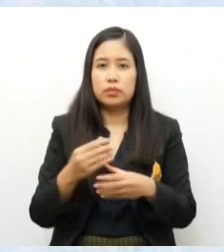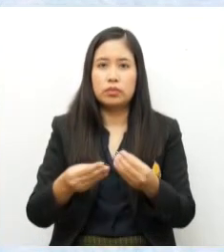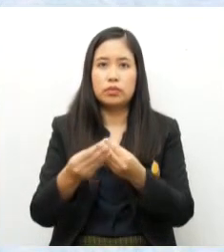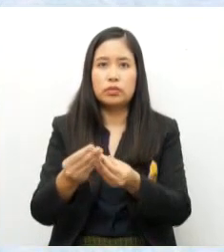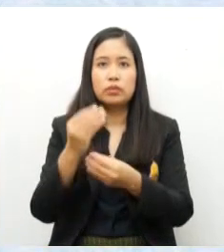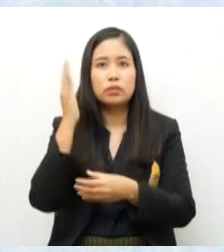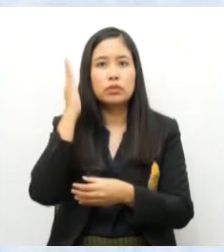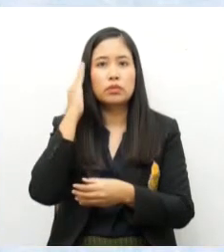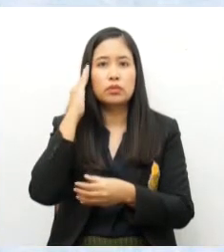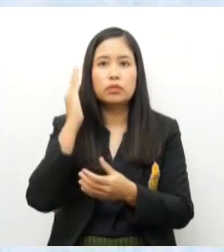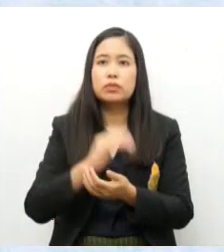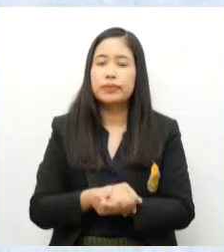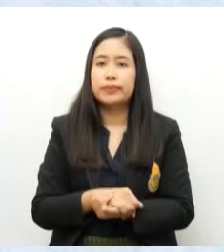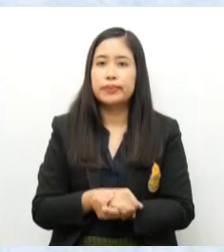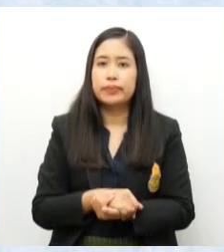นะครับ